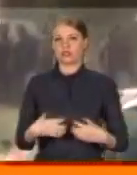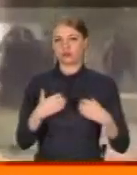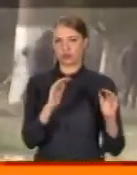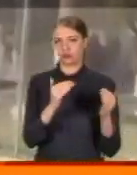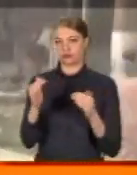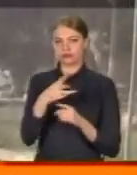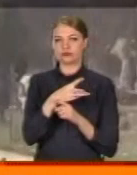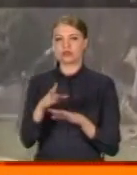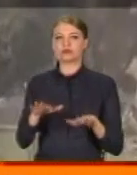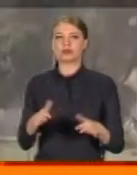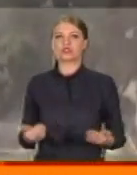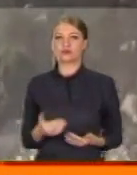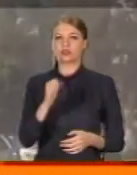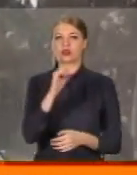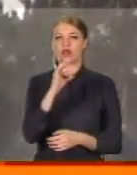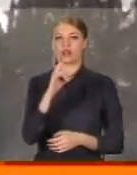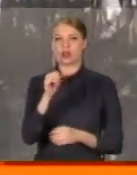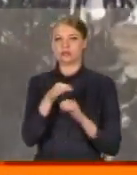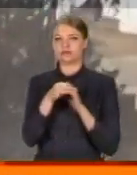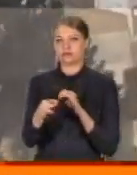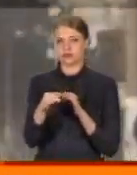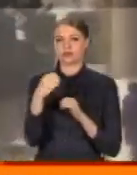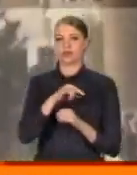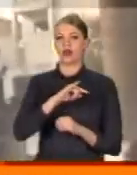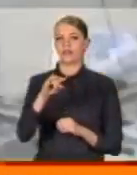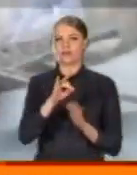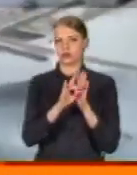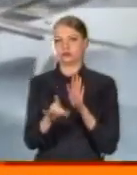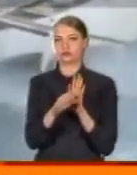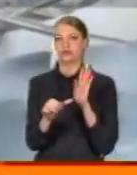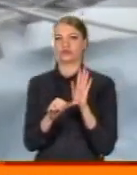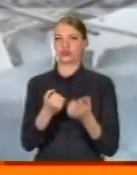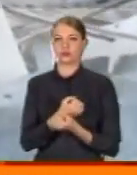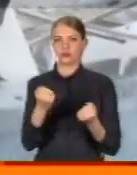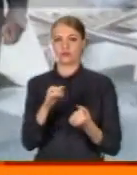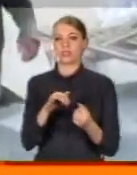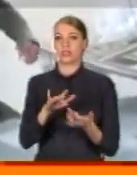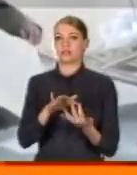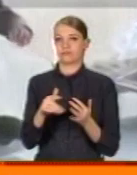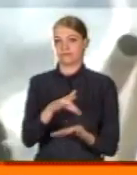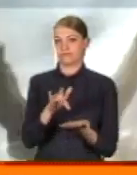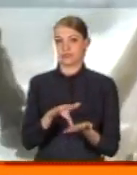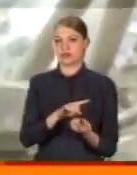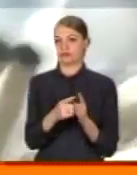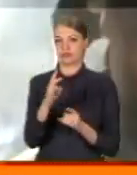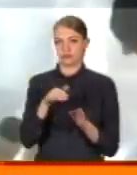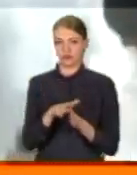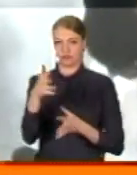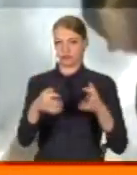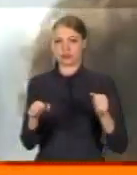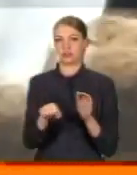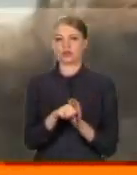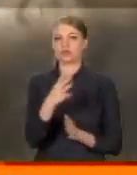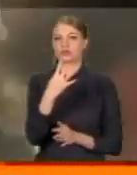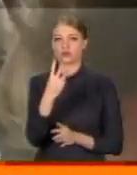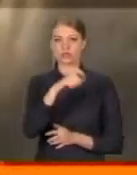кадри зафільмували мешканці міста Ариха в провінції Ідліб. Авіація скинула 6 бомб. Серед містя перетворилося на руїни. Загинуло 43